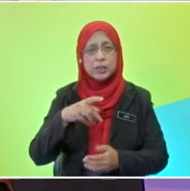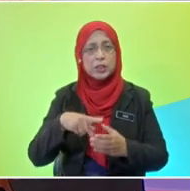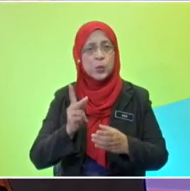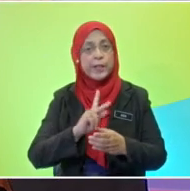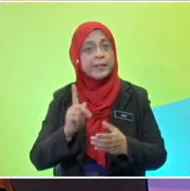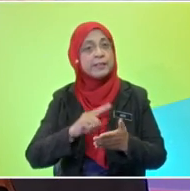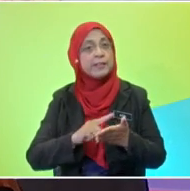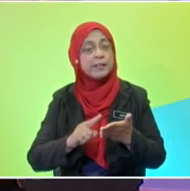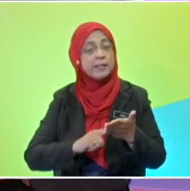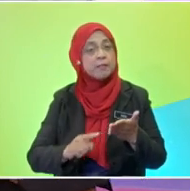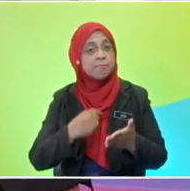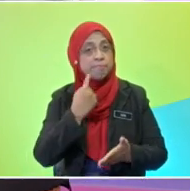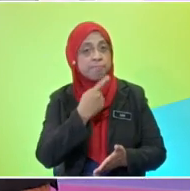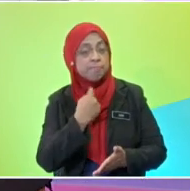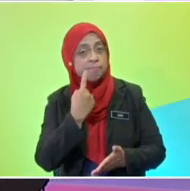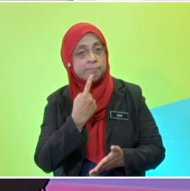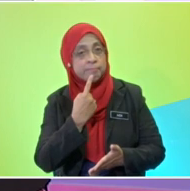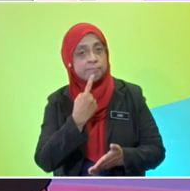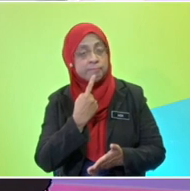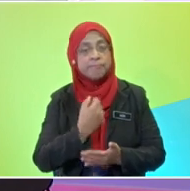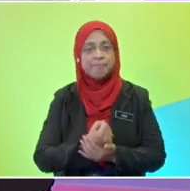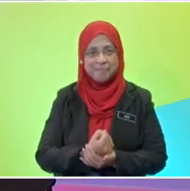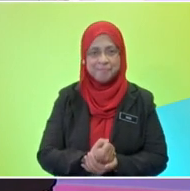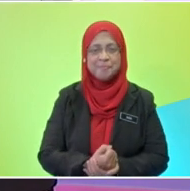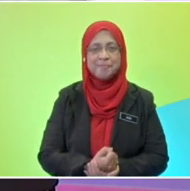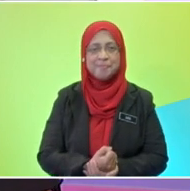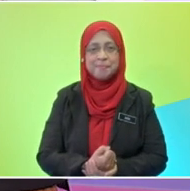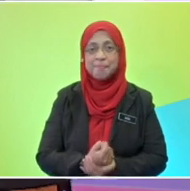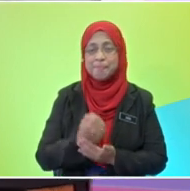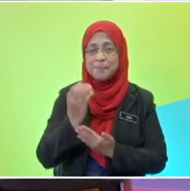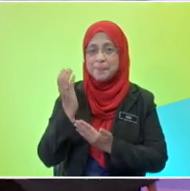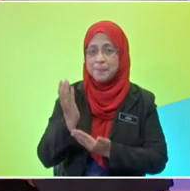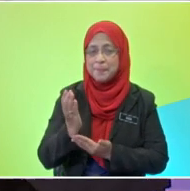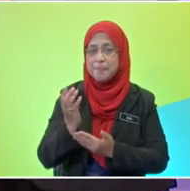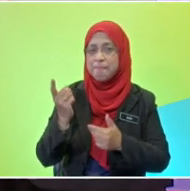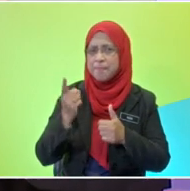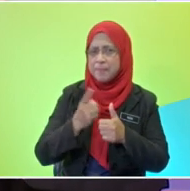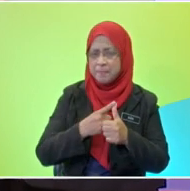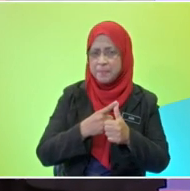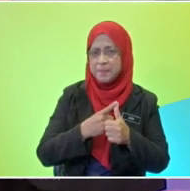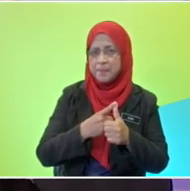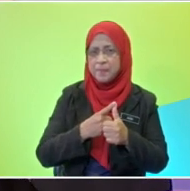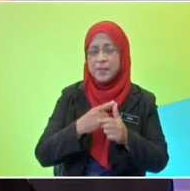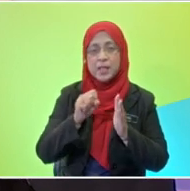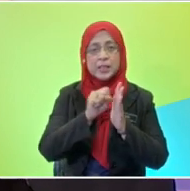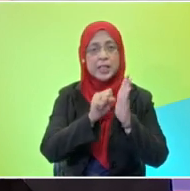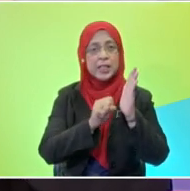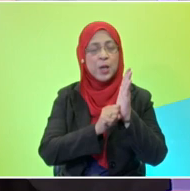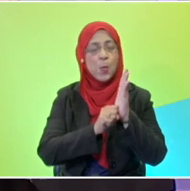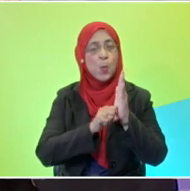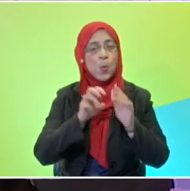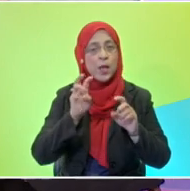zakat Oke seumur hidup semua bersedia Oke kita teruskan ya oke yang pertama kita tengok dulu syarat wajib